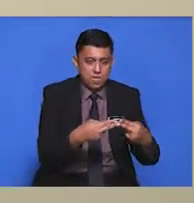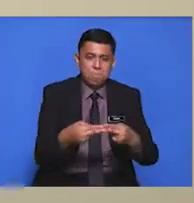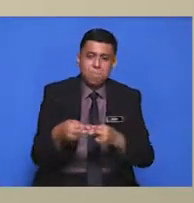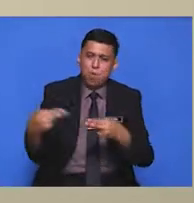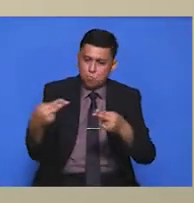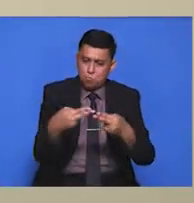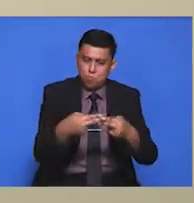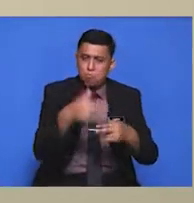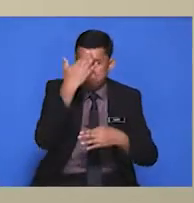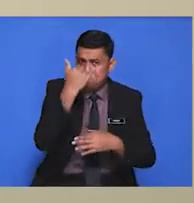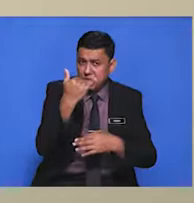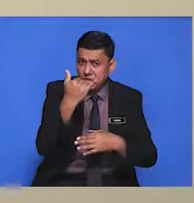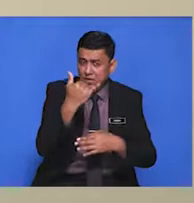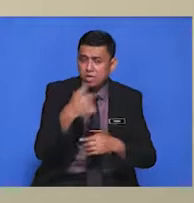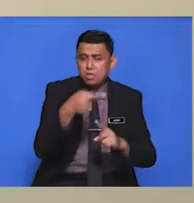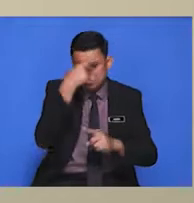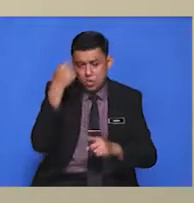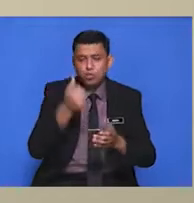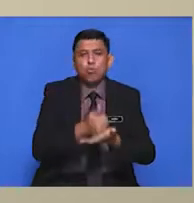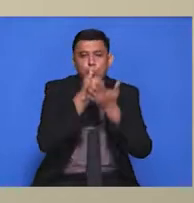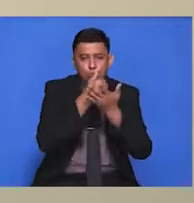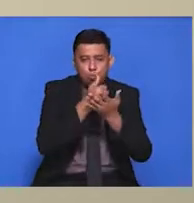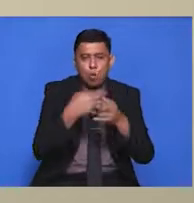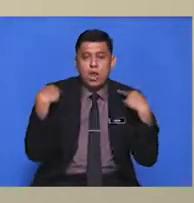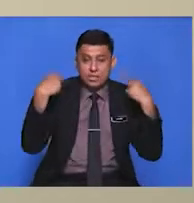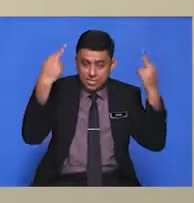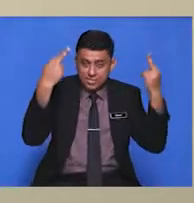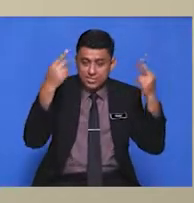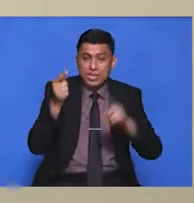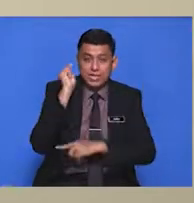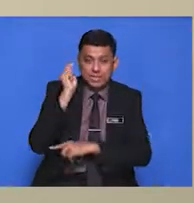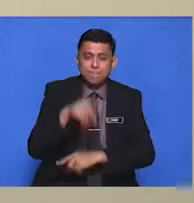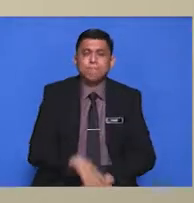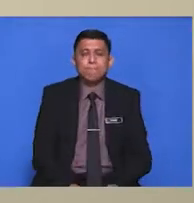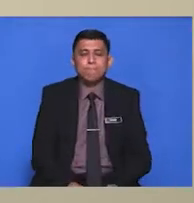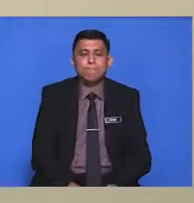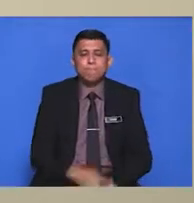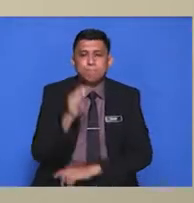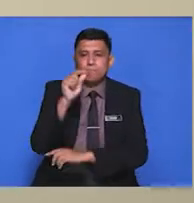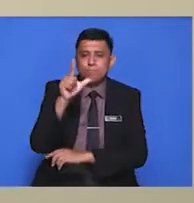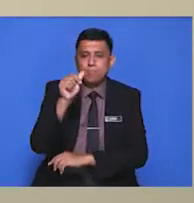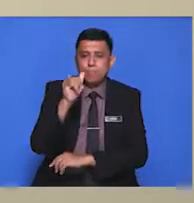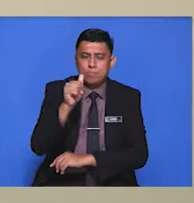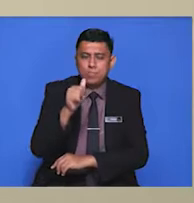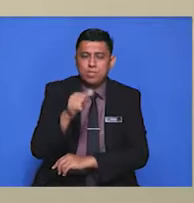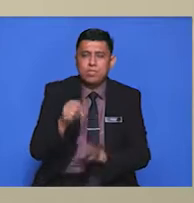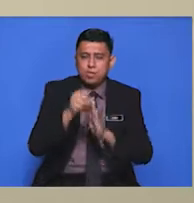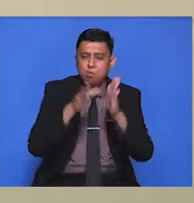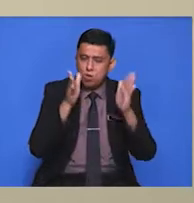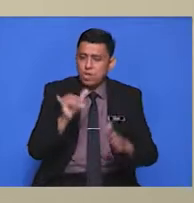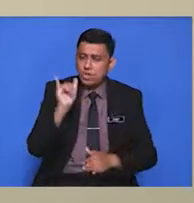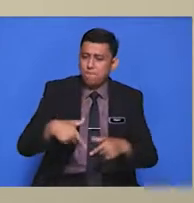kot-kot yang cedera di Bukit Unggu. Seterusnya, Talia merupakan seorang yang